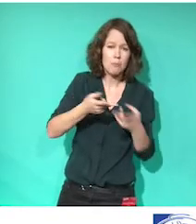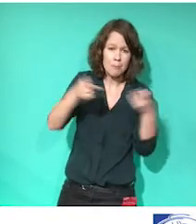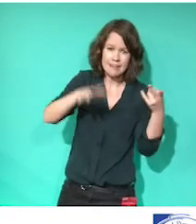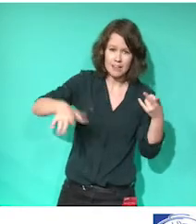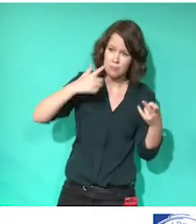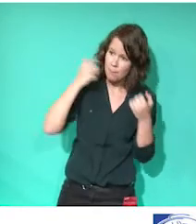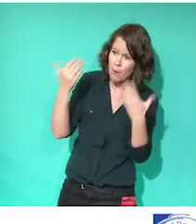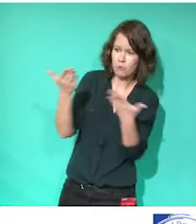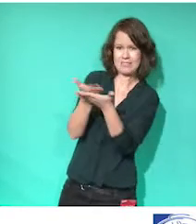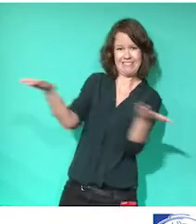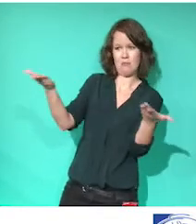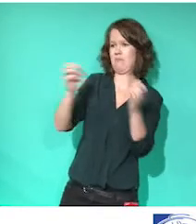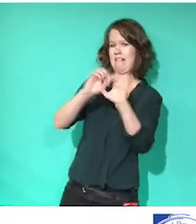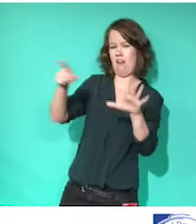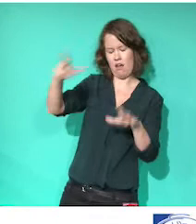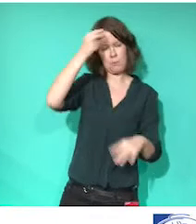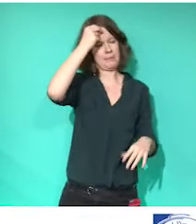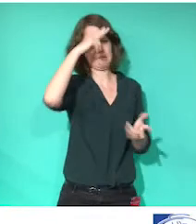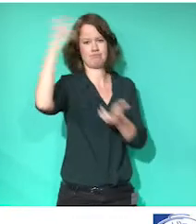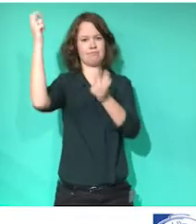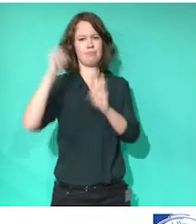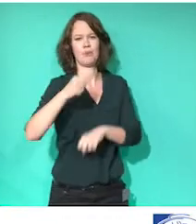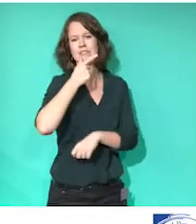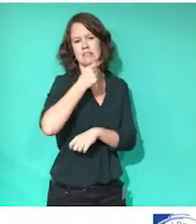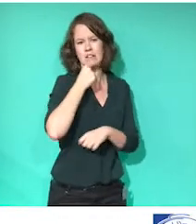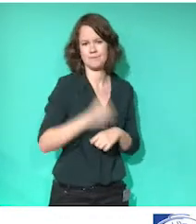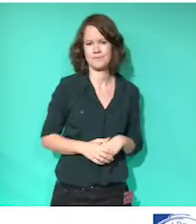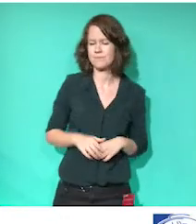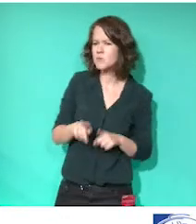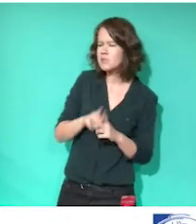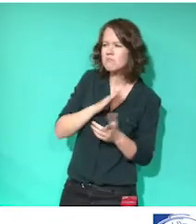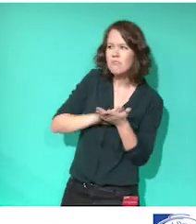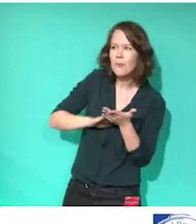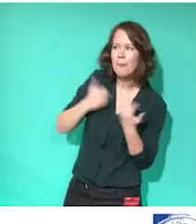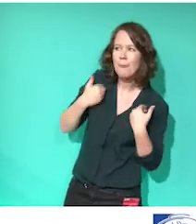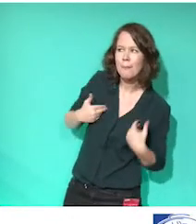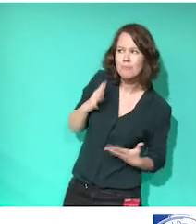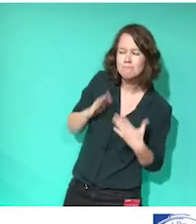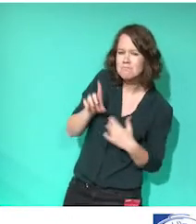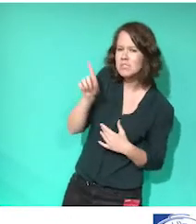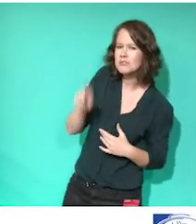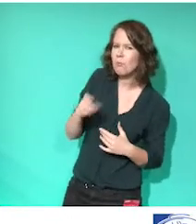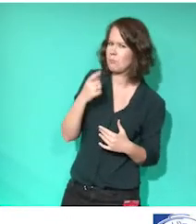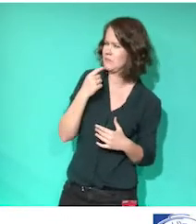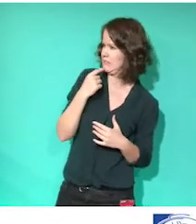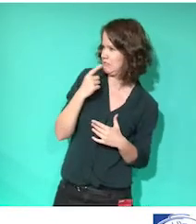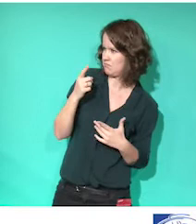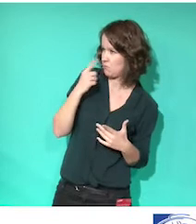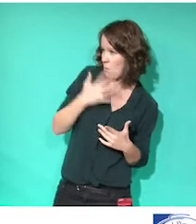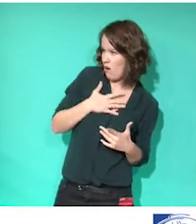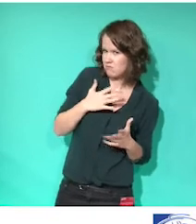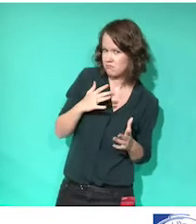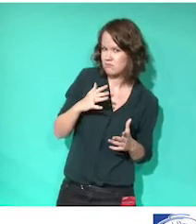saisir. Est-ce qu'on peut dire aussi, pardon, je mets mon grain de sel, mais mon sentiment personnel, peut-être que je me trompe, c'est que 100% des